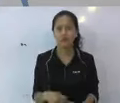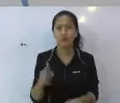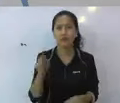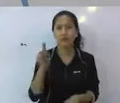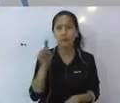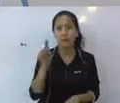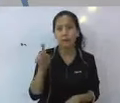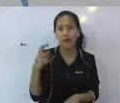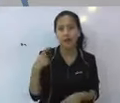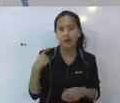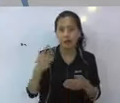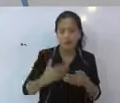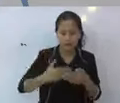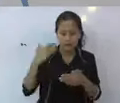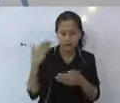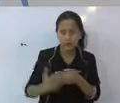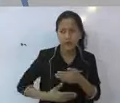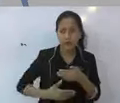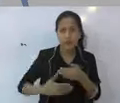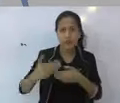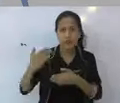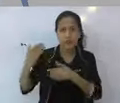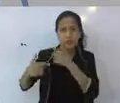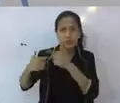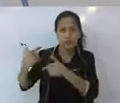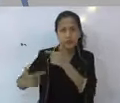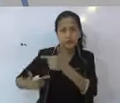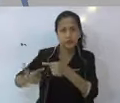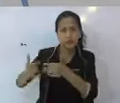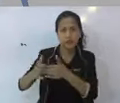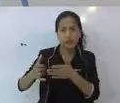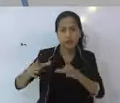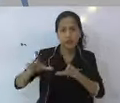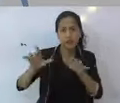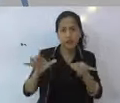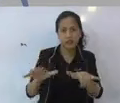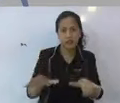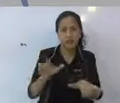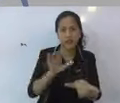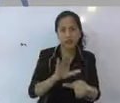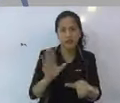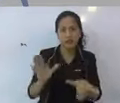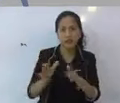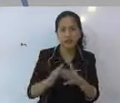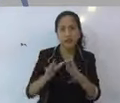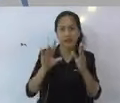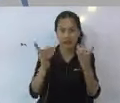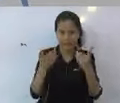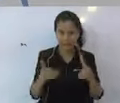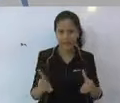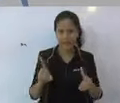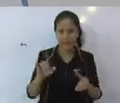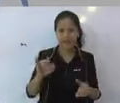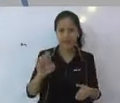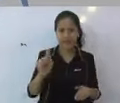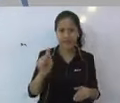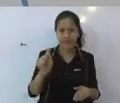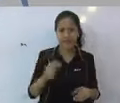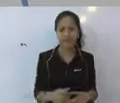yung mga next generation ay makakasustain dun sa ano na yon, sa diet na yon. Okay.